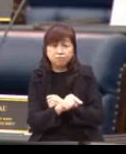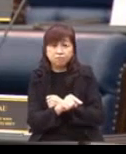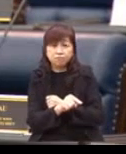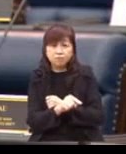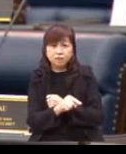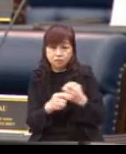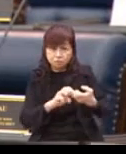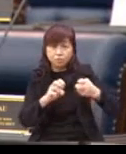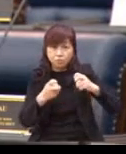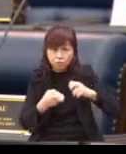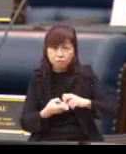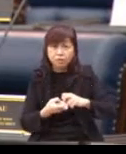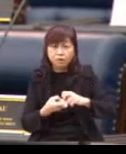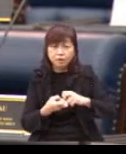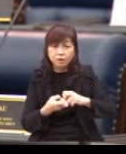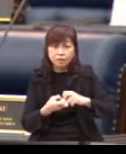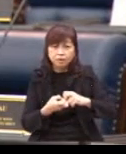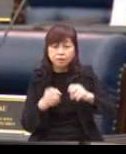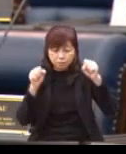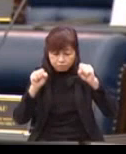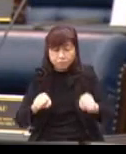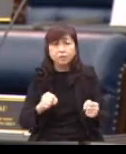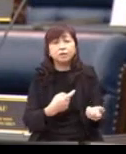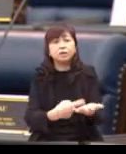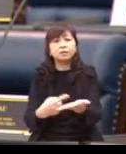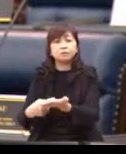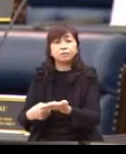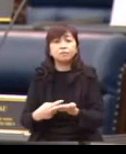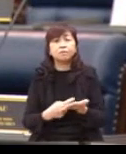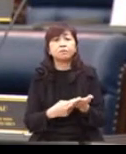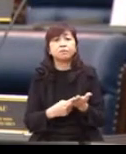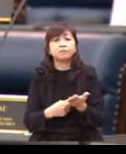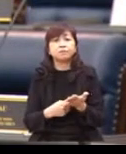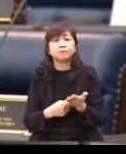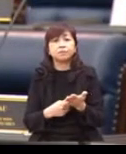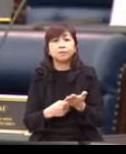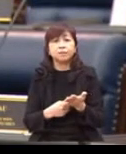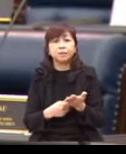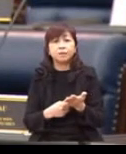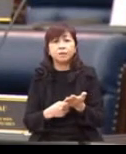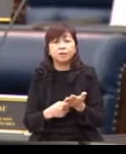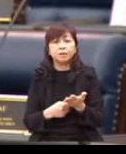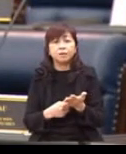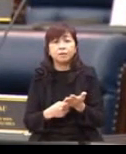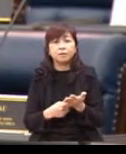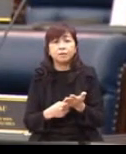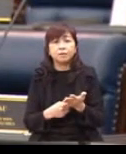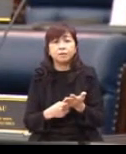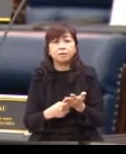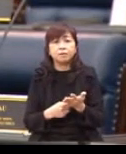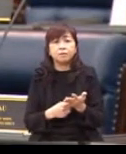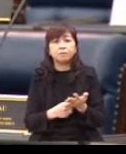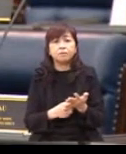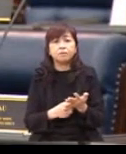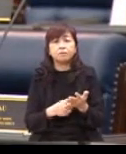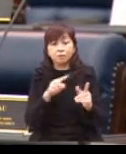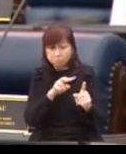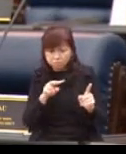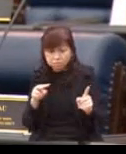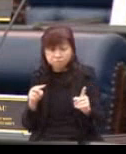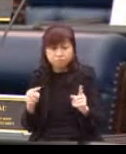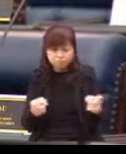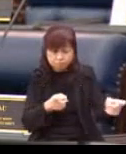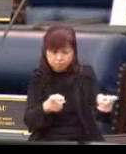di bincangkan dengan lebih tuntas agar pemantauan ya pemantauan